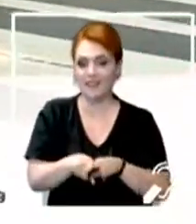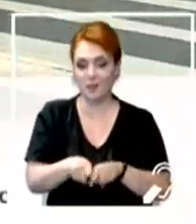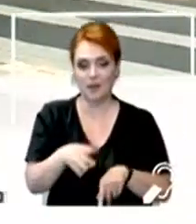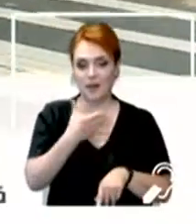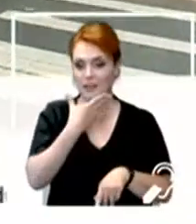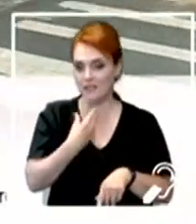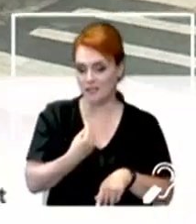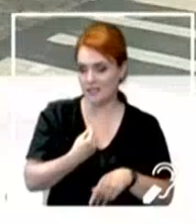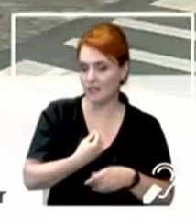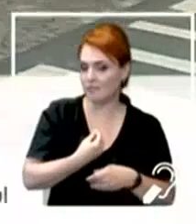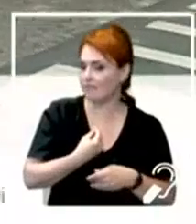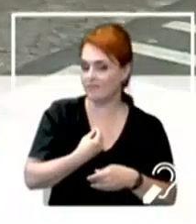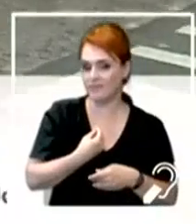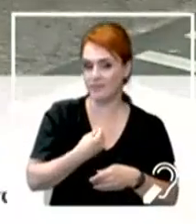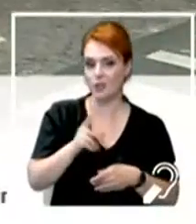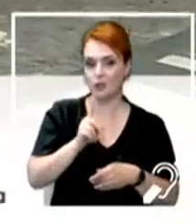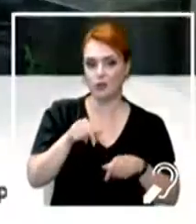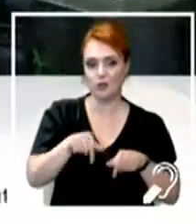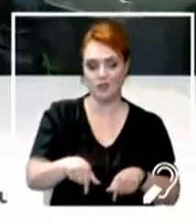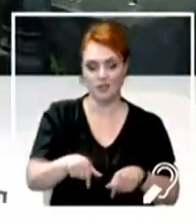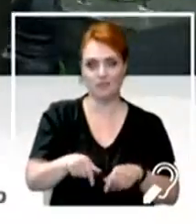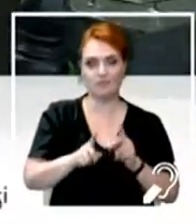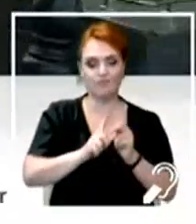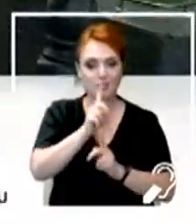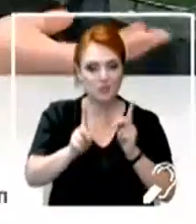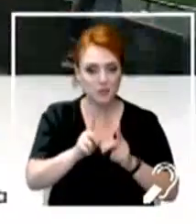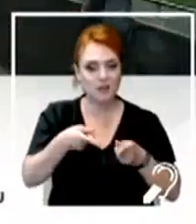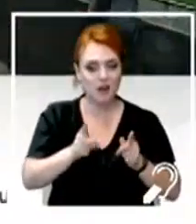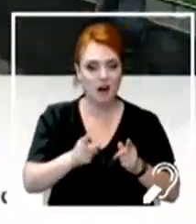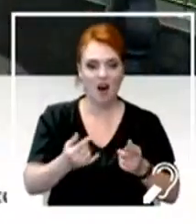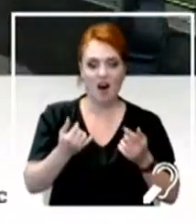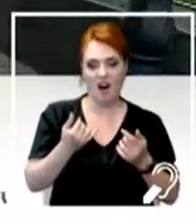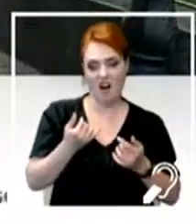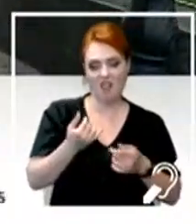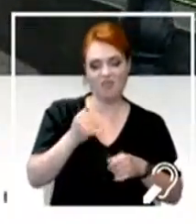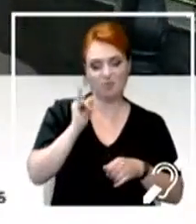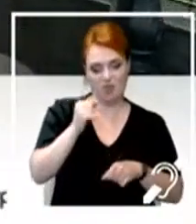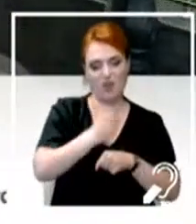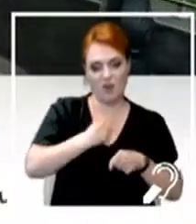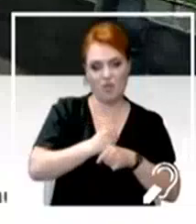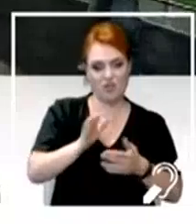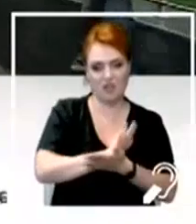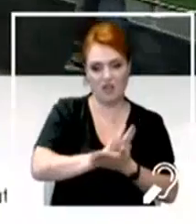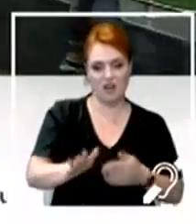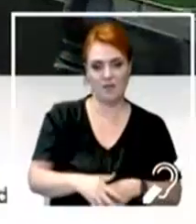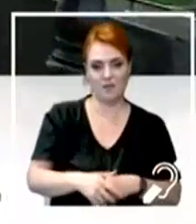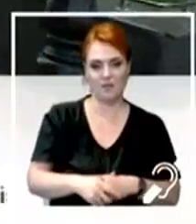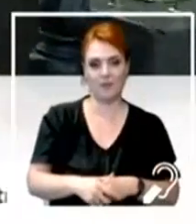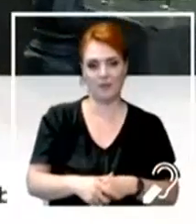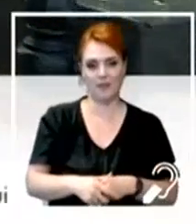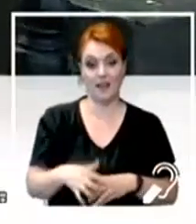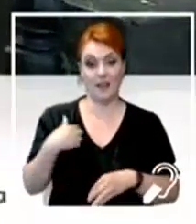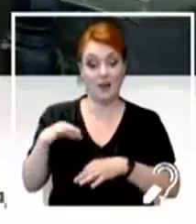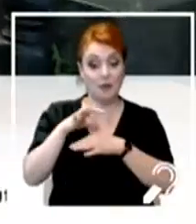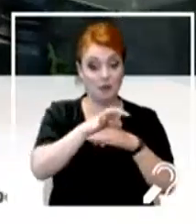dar foarte tare îmi place că Moldova noastră se dezvoltă. Pentru turiști, de exemplu, acum am adus un turist și este destul de